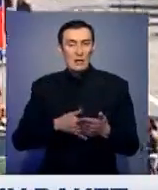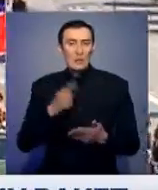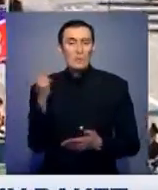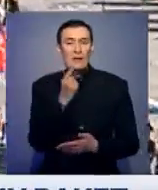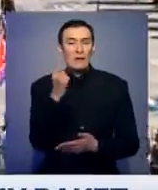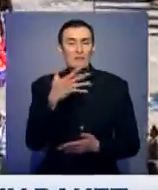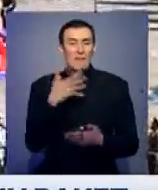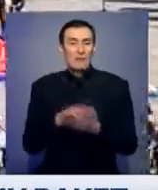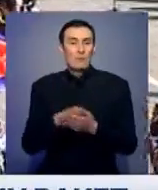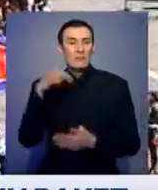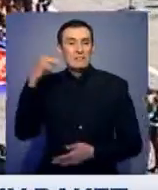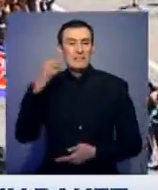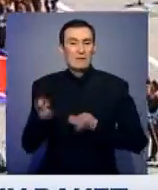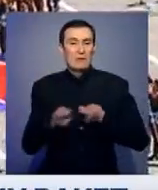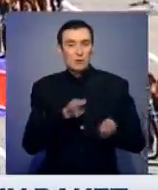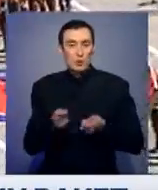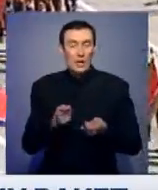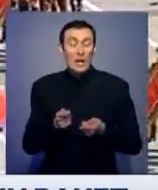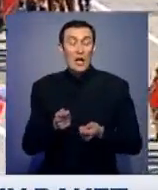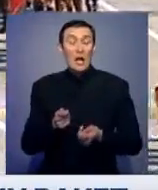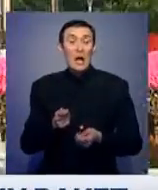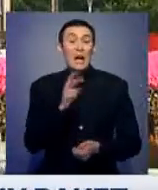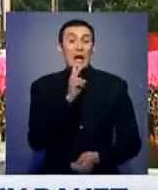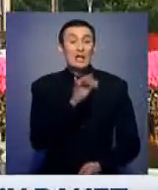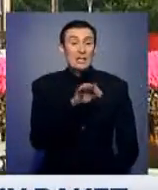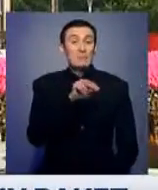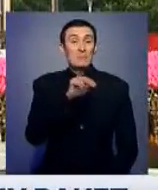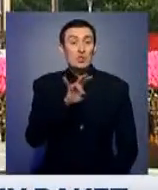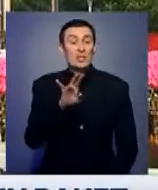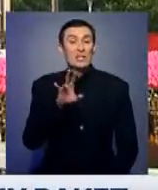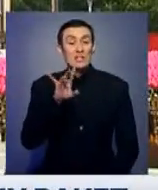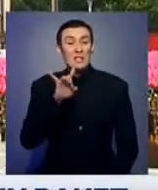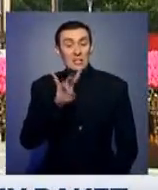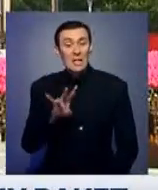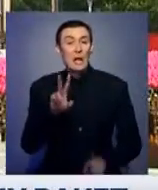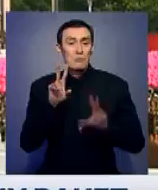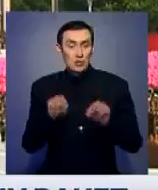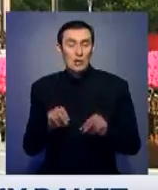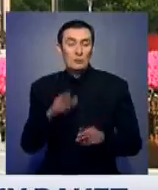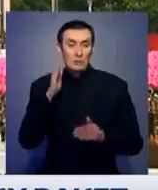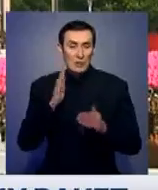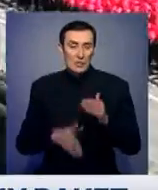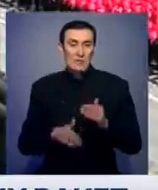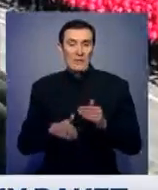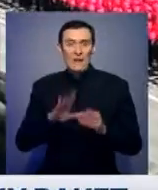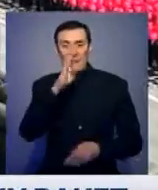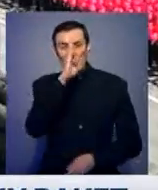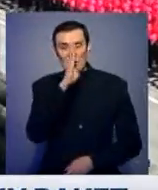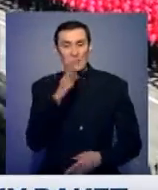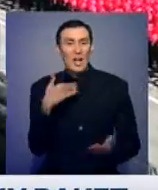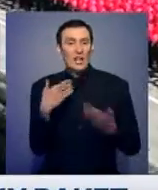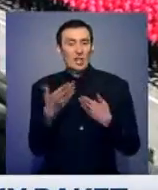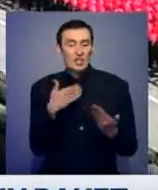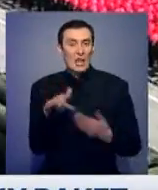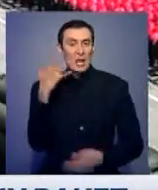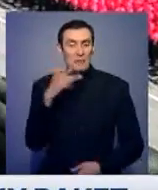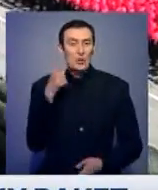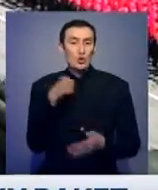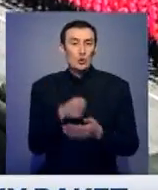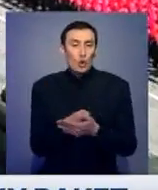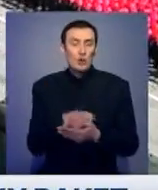первого президентского срока. В свою очередь, Ким Чен Ын говорил, что намерен положить конец враждебным отношениям с Вашингтоном